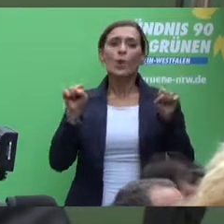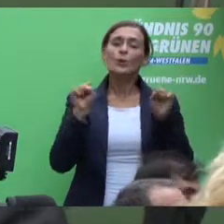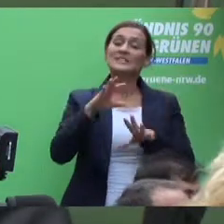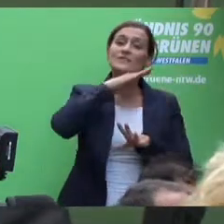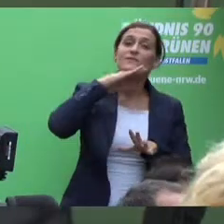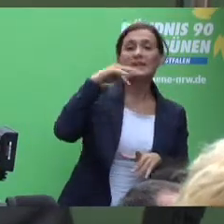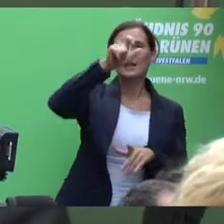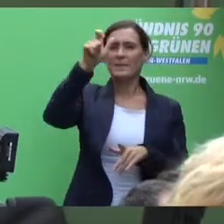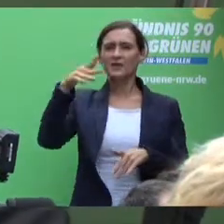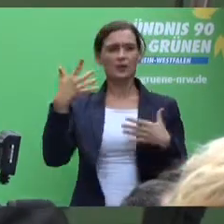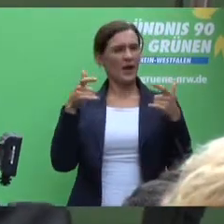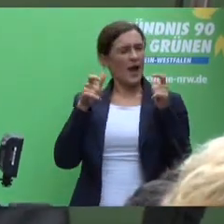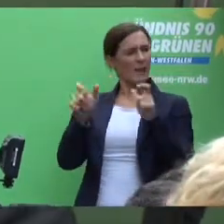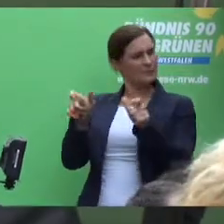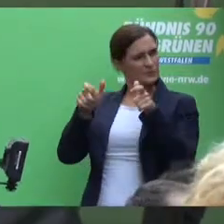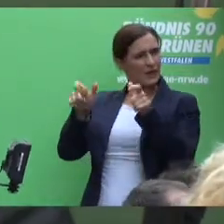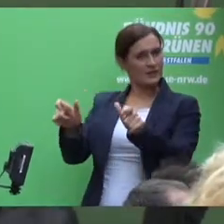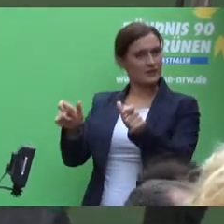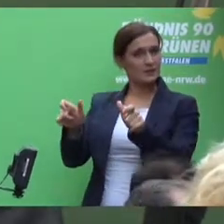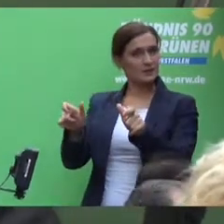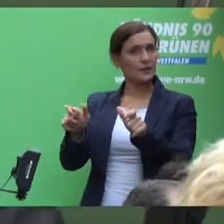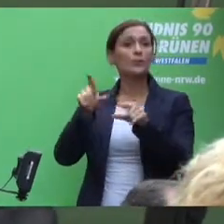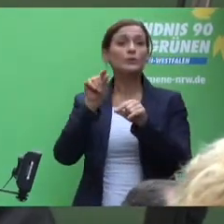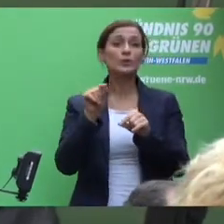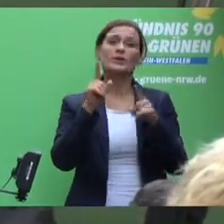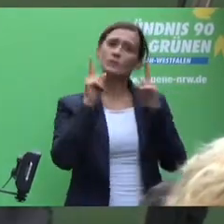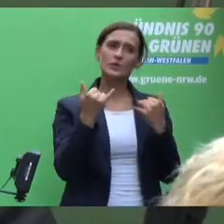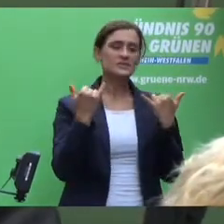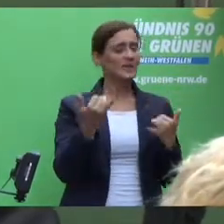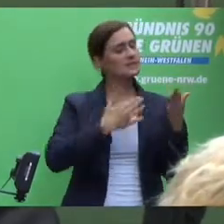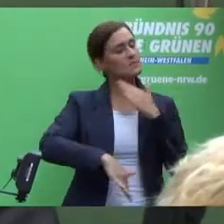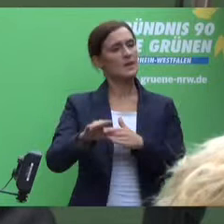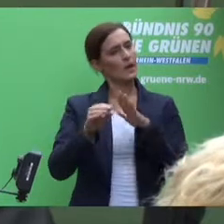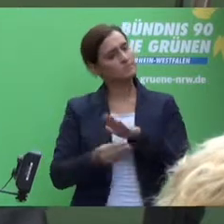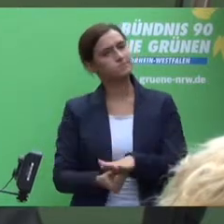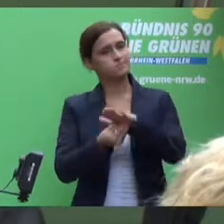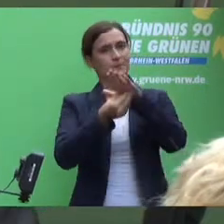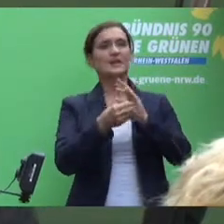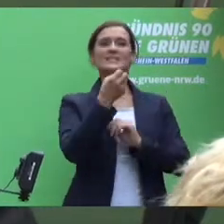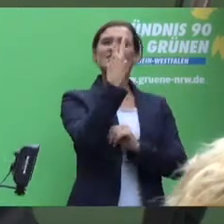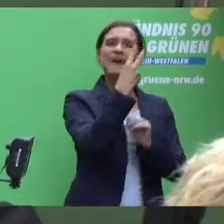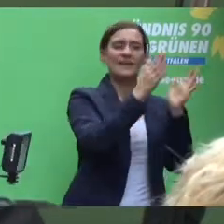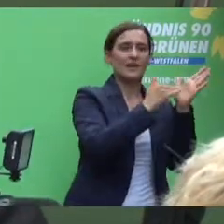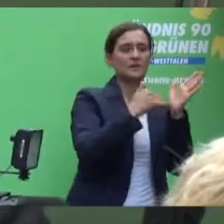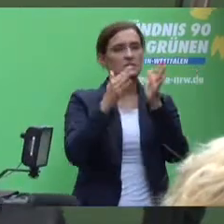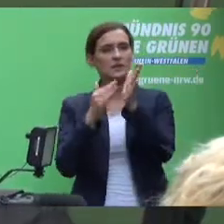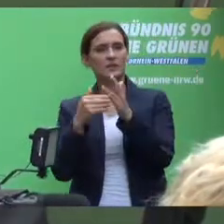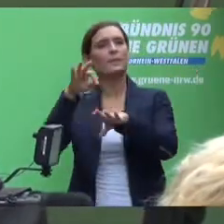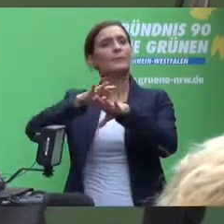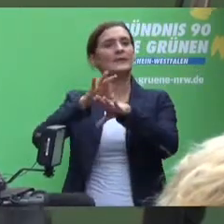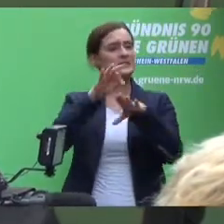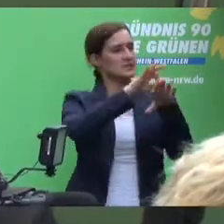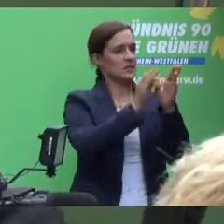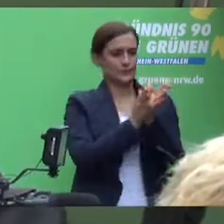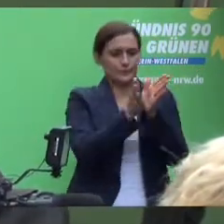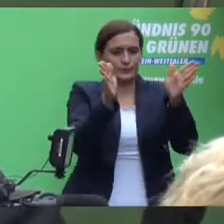möglichst viele Menschen davon abzuhalten, dafür zu sorgen, dass mit dieser Zweiklassenmedizin Schluss gemacht wird. In